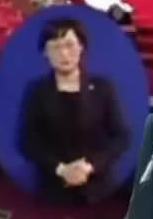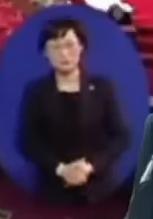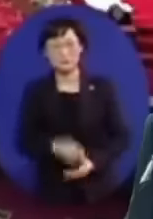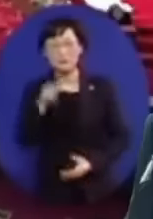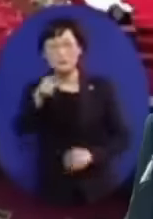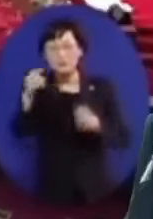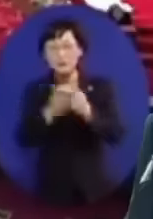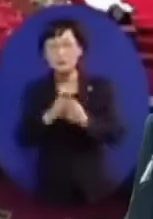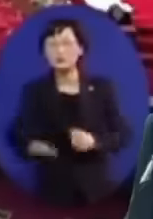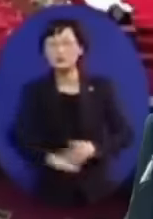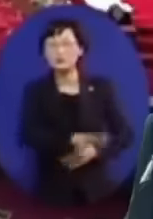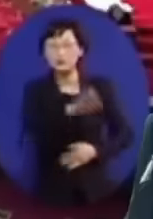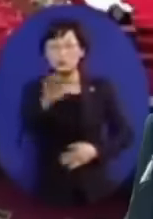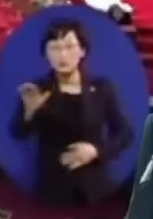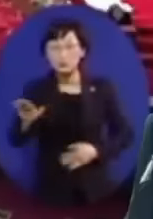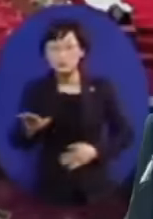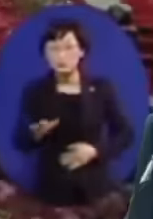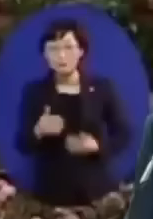그러므로 우리는